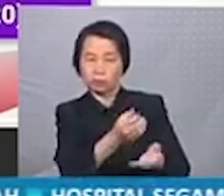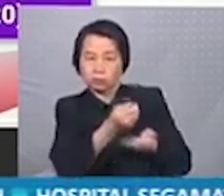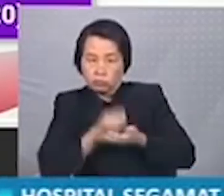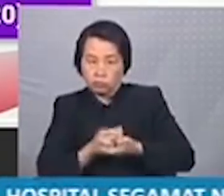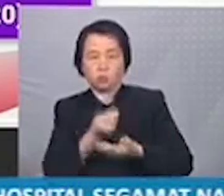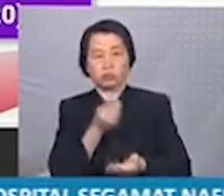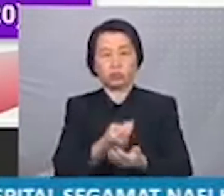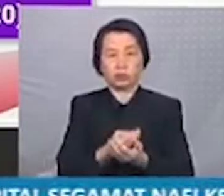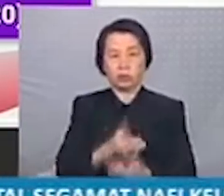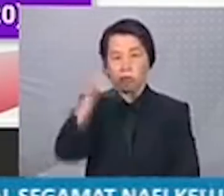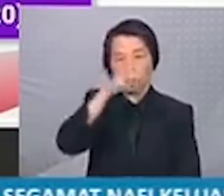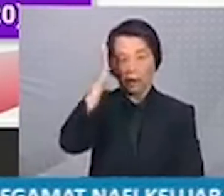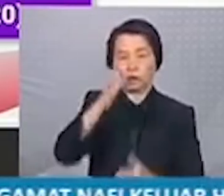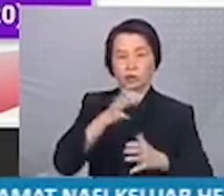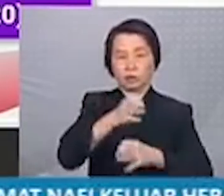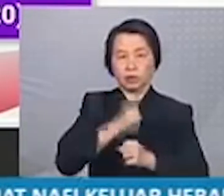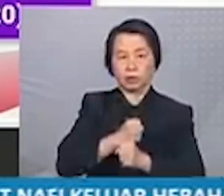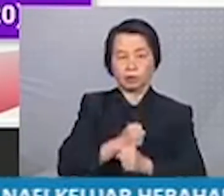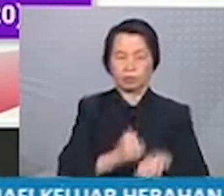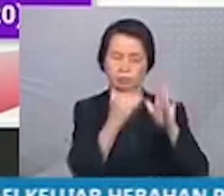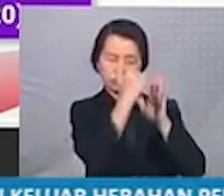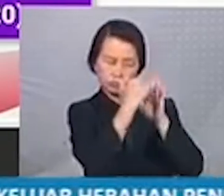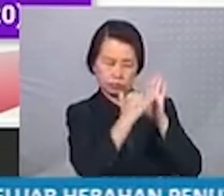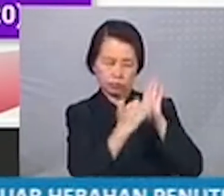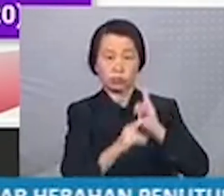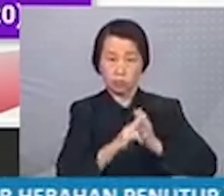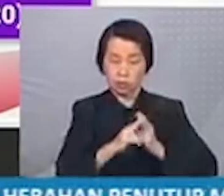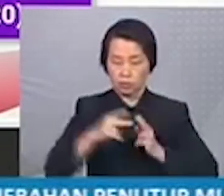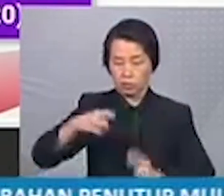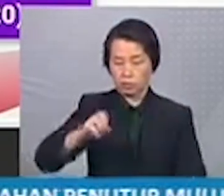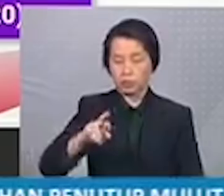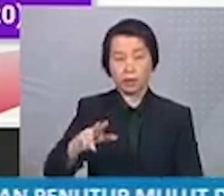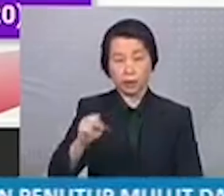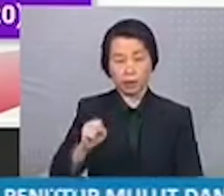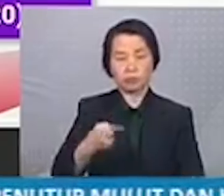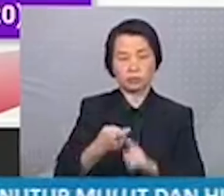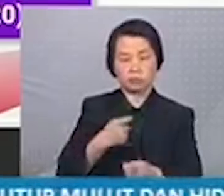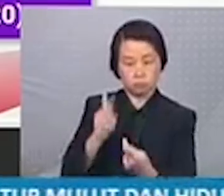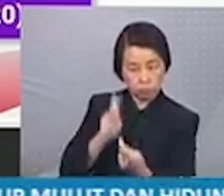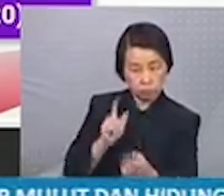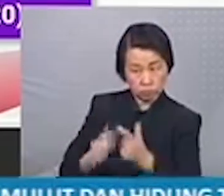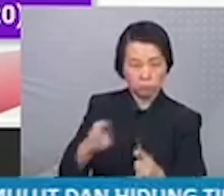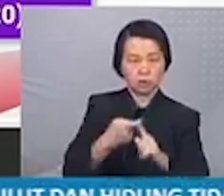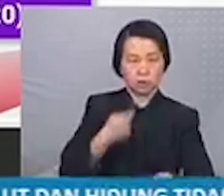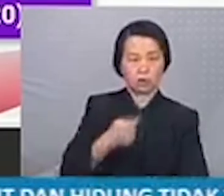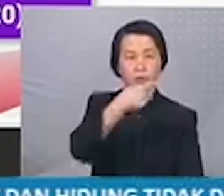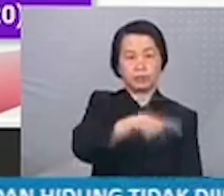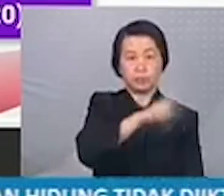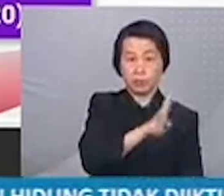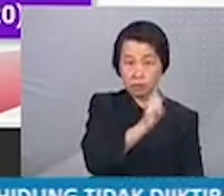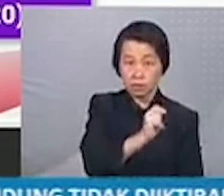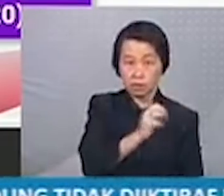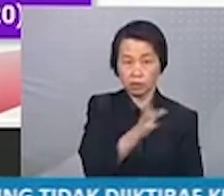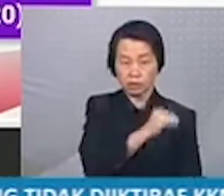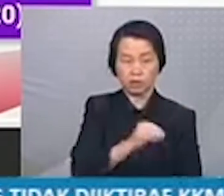kerajaan akan memperolehi senarai pics micro yang layak BPH berkuasa tempatan dan